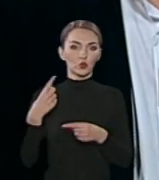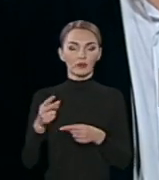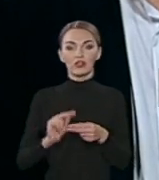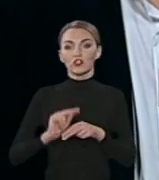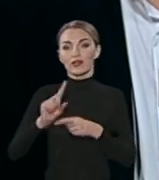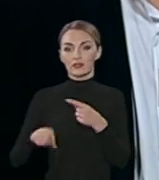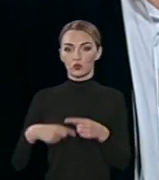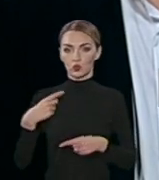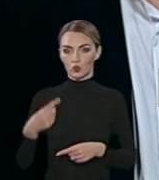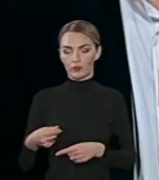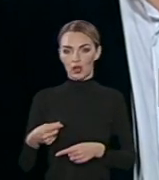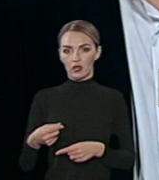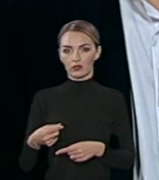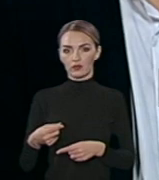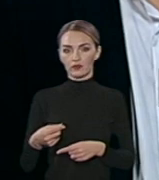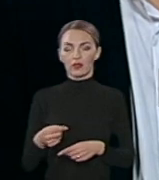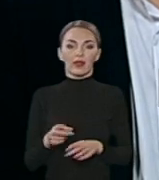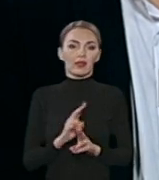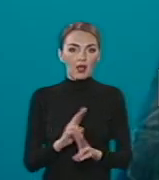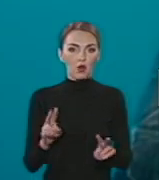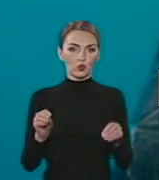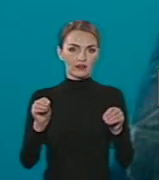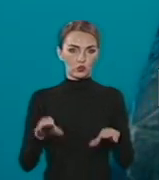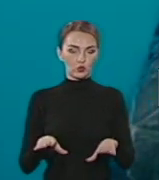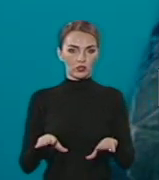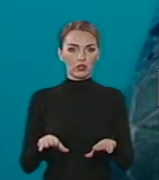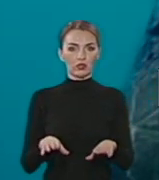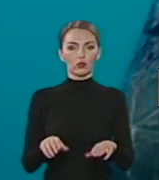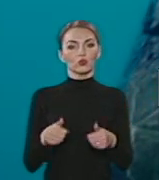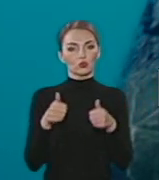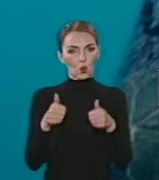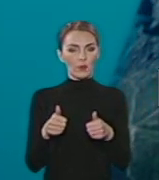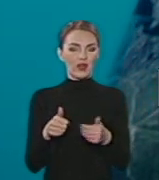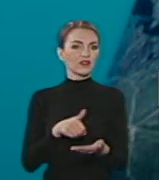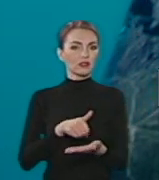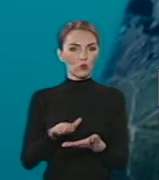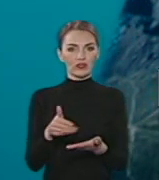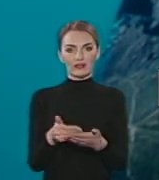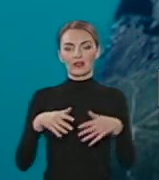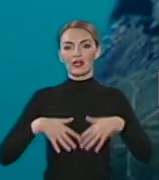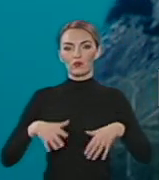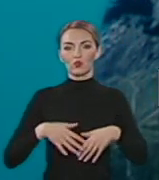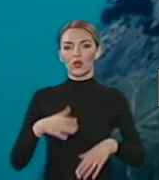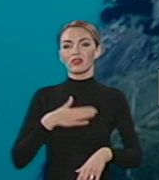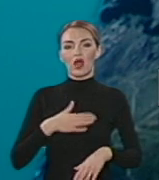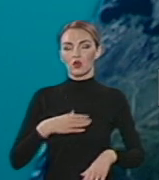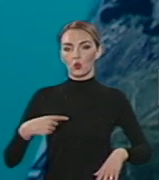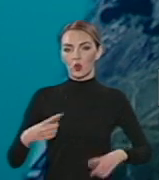через наступна, ну, от якось вирішує, що добре, ну, відмовимося ми від цього Криму, нащо нам той